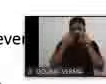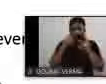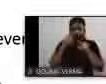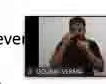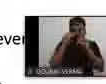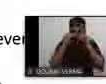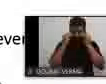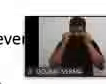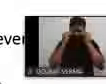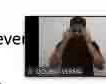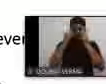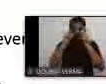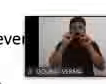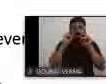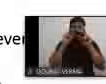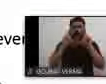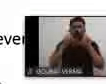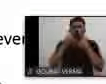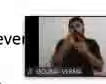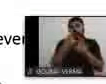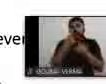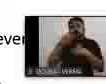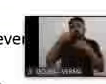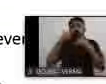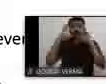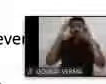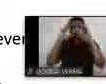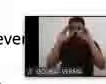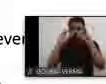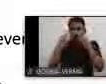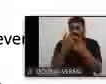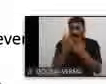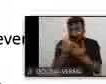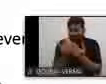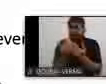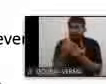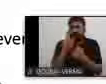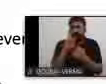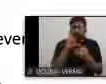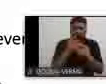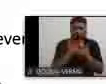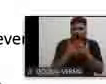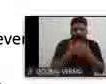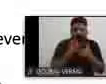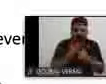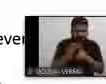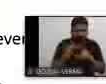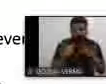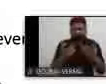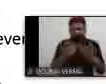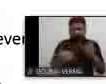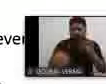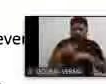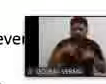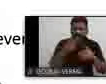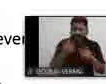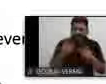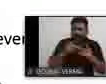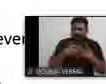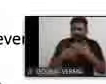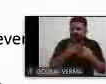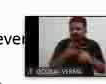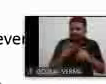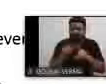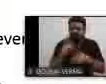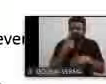या लॉस ऑफ विजन हो सकता है, देन इट इज बेटर कि फंक्शनल असेसमेंट रिपीटेडली करे, मतलब वंस